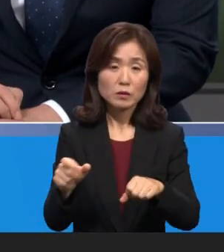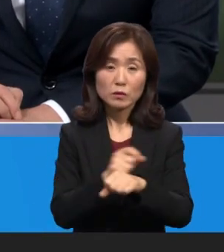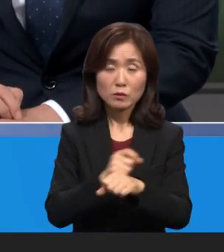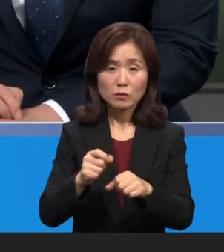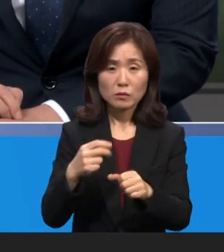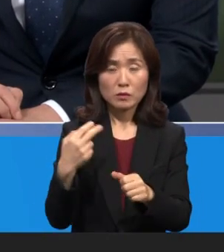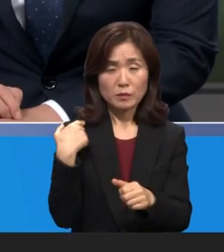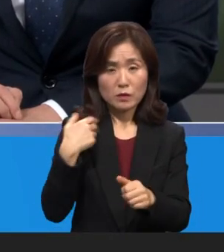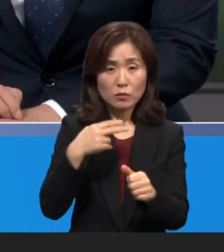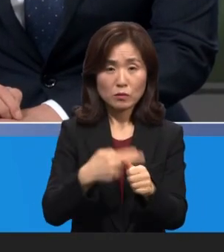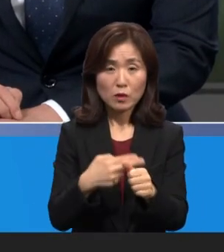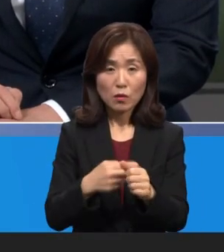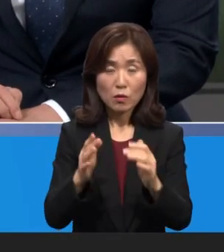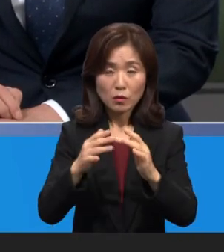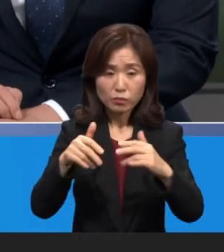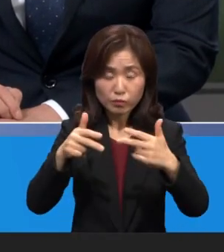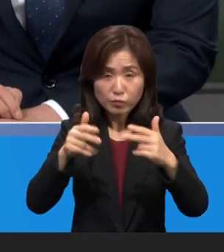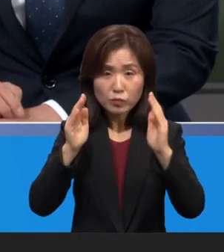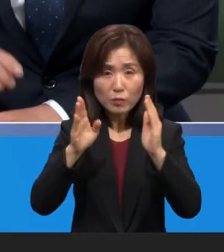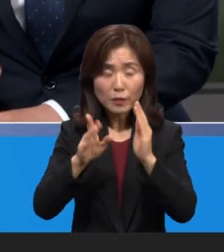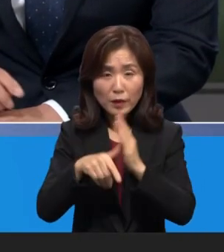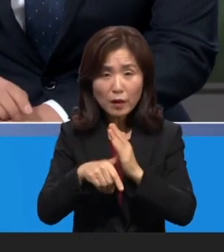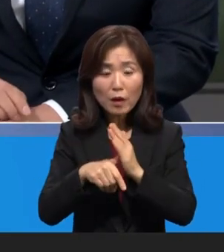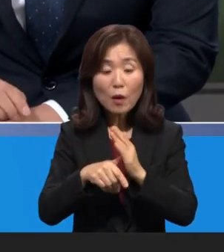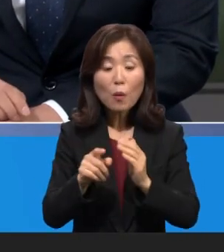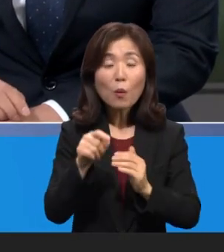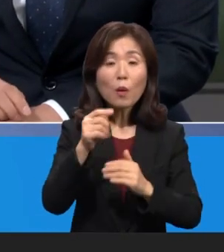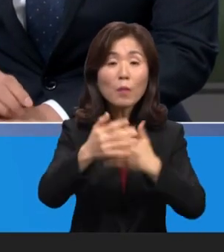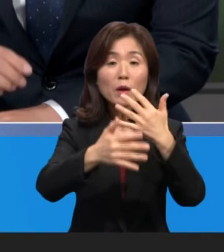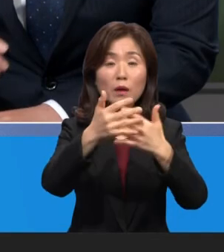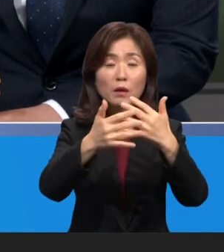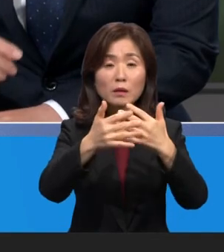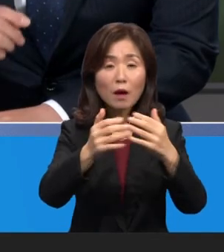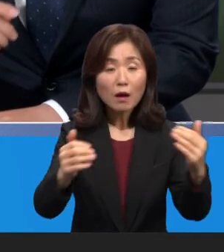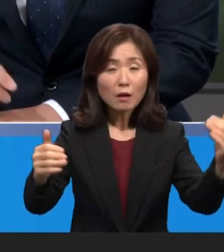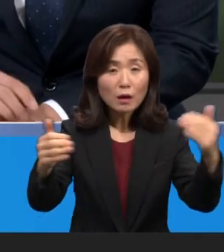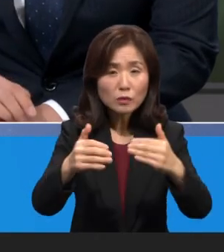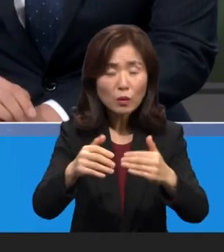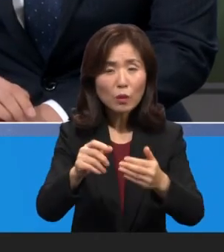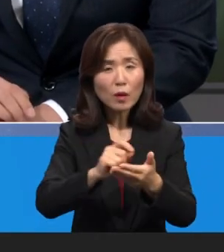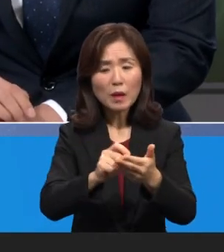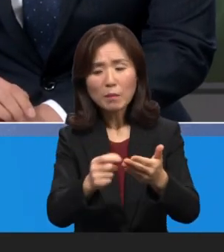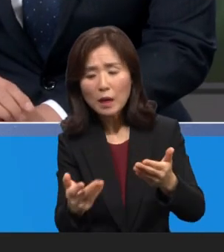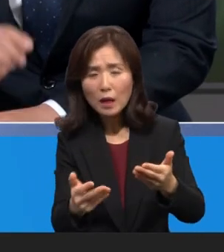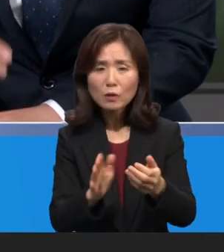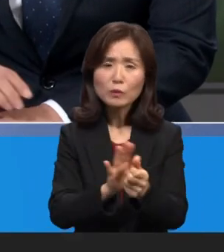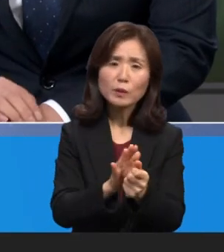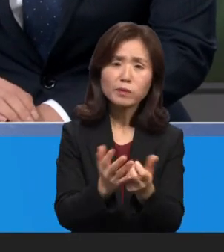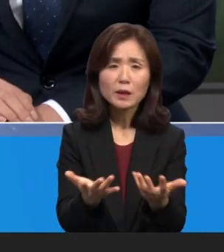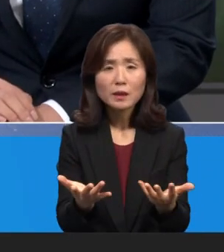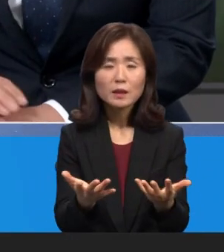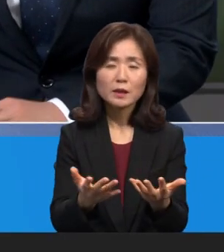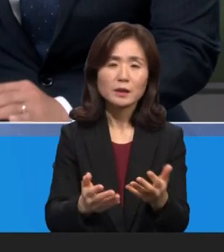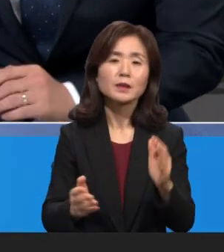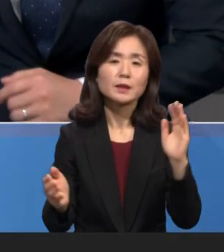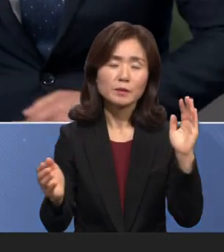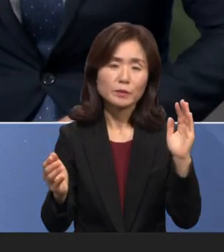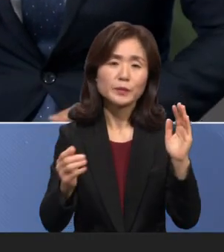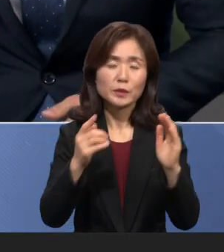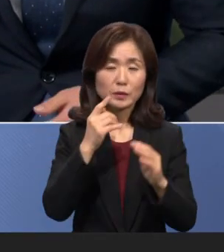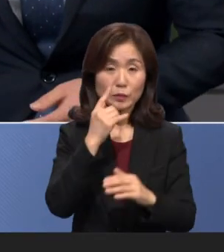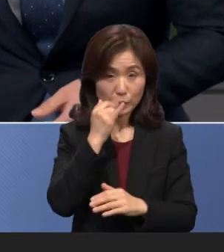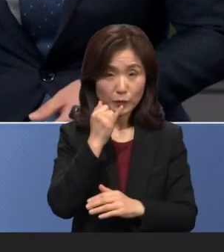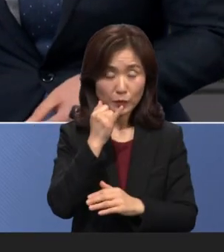원격 수업을 할 때 화면 너머의 아이들의 뭐 안아 주거나 아니면 패를 가셔서는 중 도와줄 수가 없다 면서 가족의 도움이 좀 필요하다고